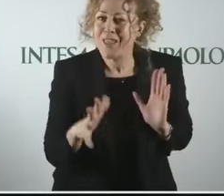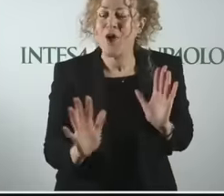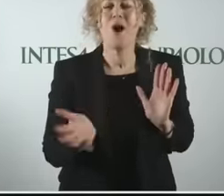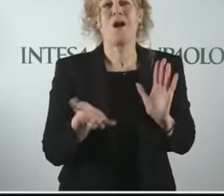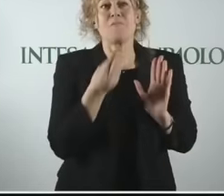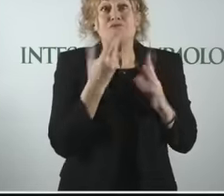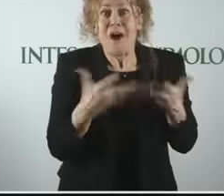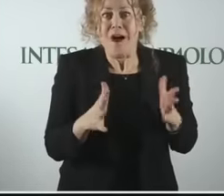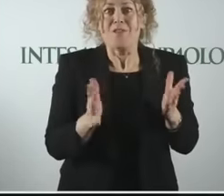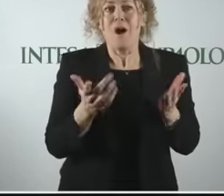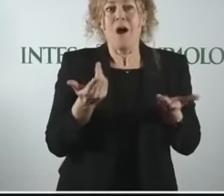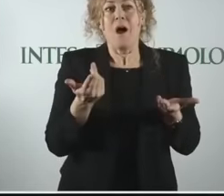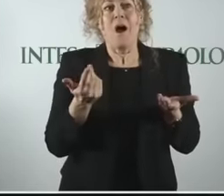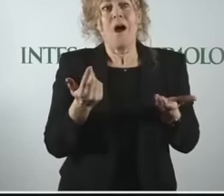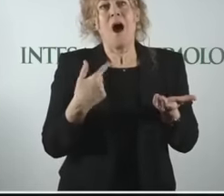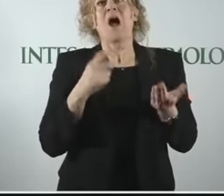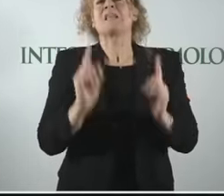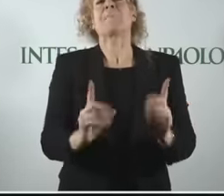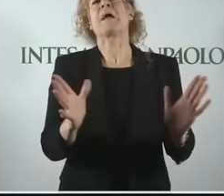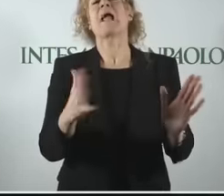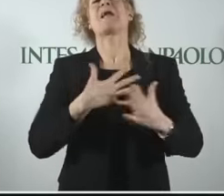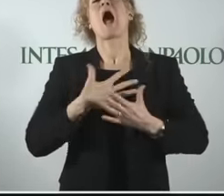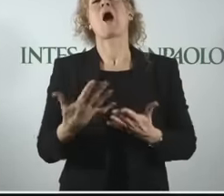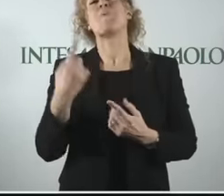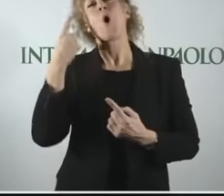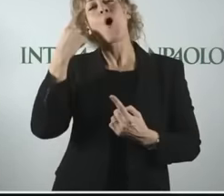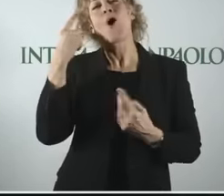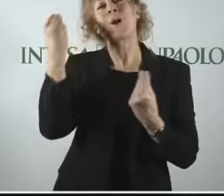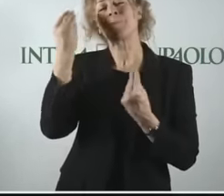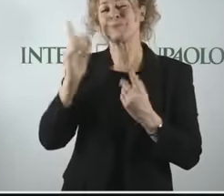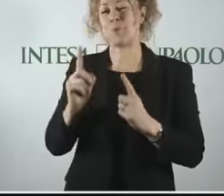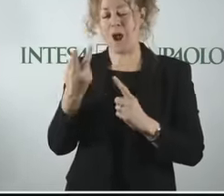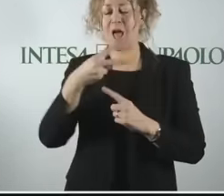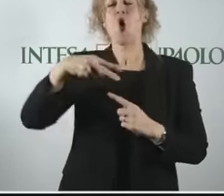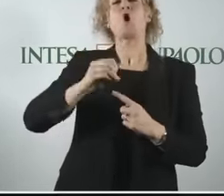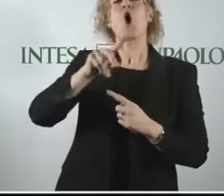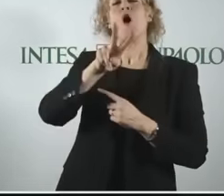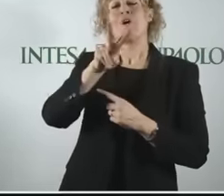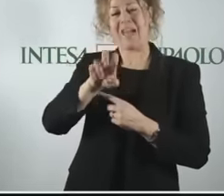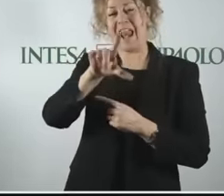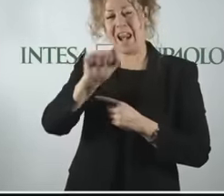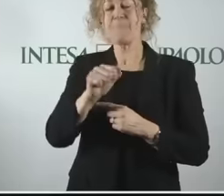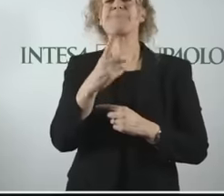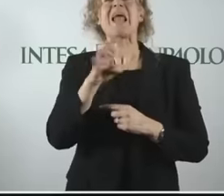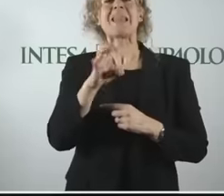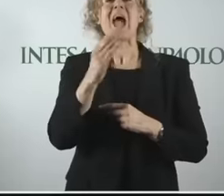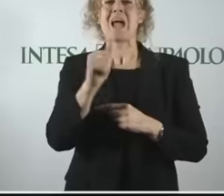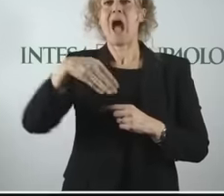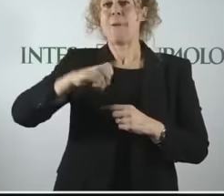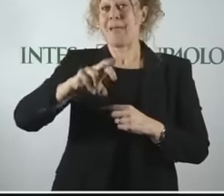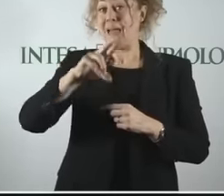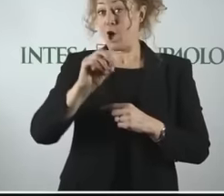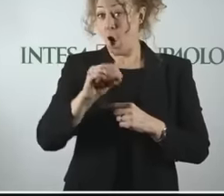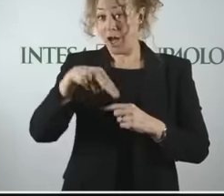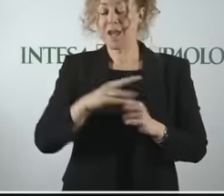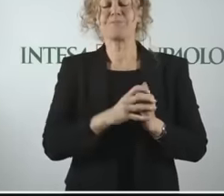essere qualcosa Dipende da come si intende l'amore ehm c'è una Novella del Cameron che è la novella di Pietro da